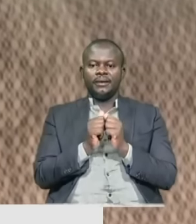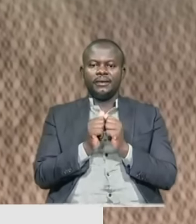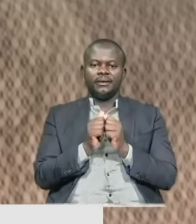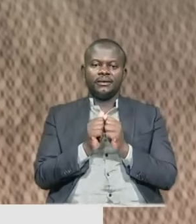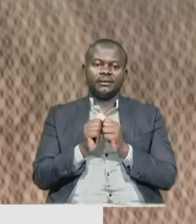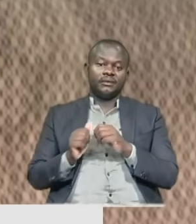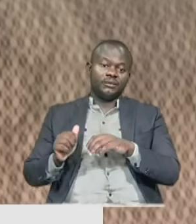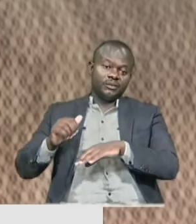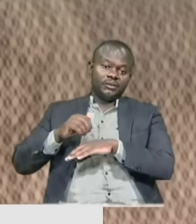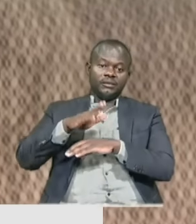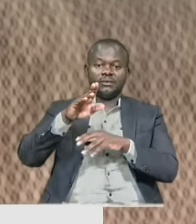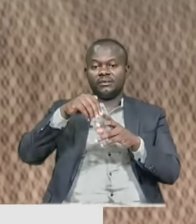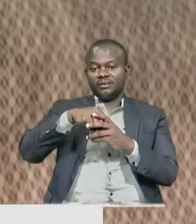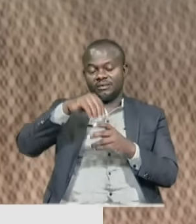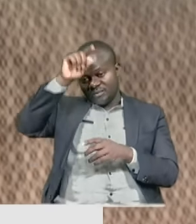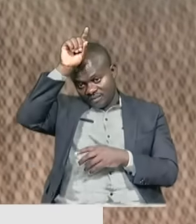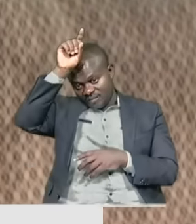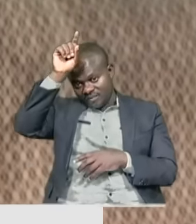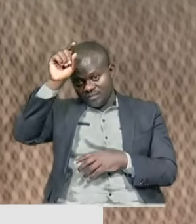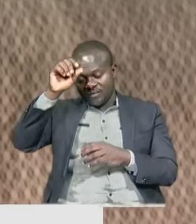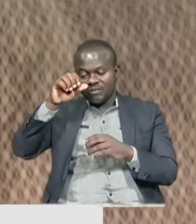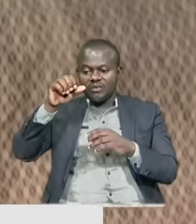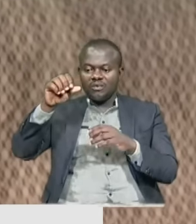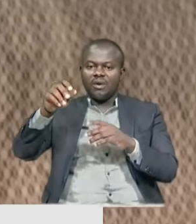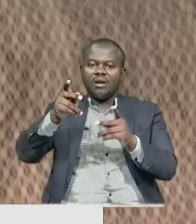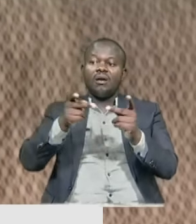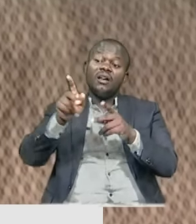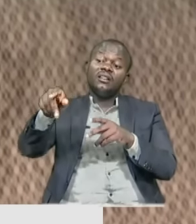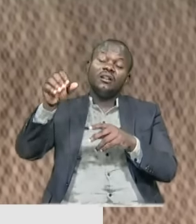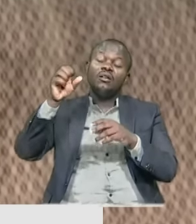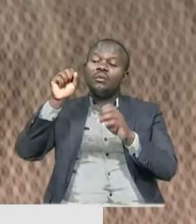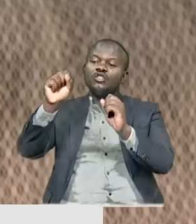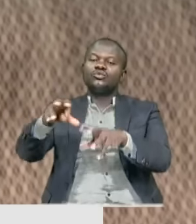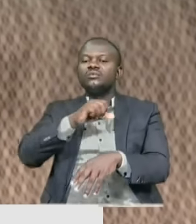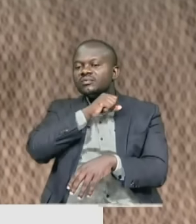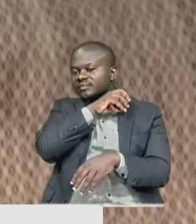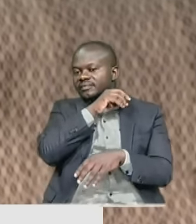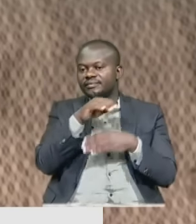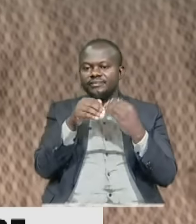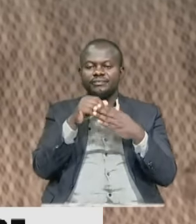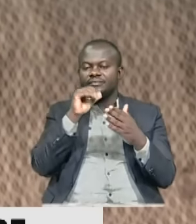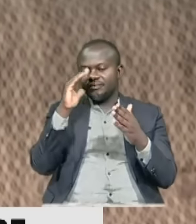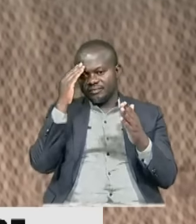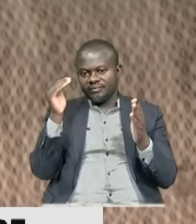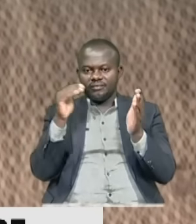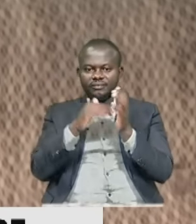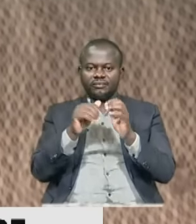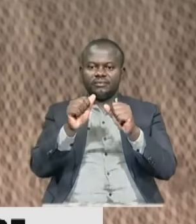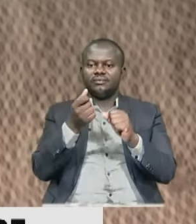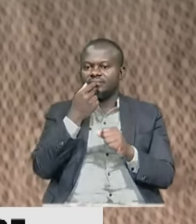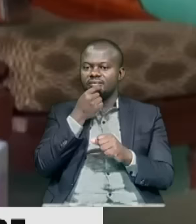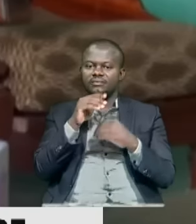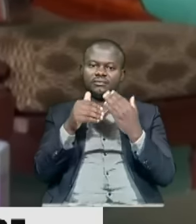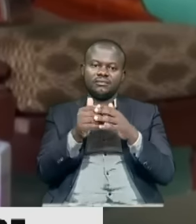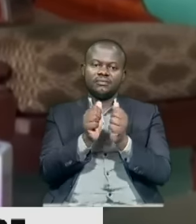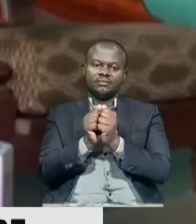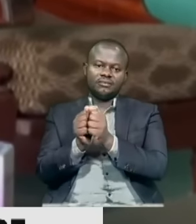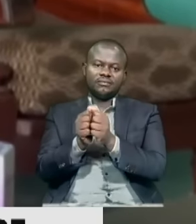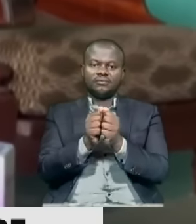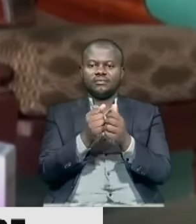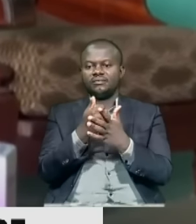tushyira mu ngarani aho aba hatagira abongera kuba bafata wa muti bakaba bawo.